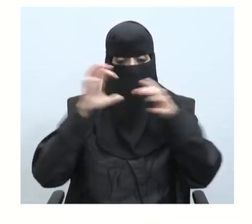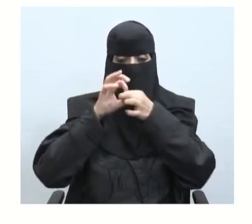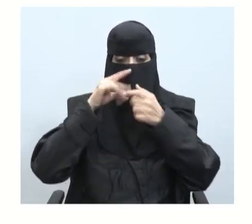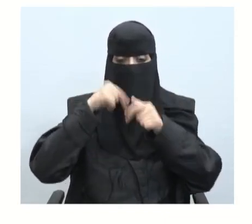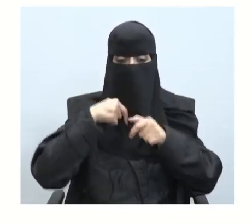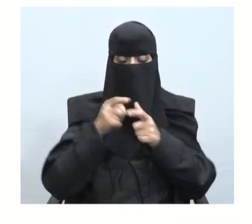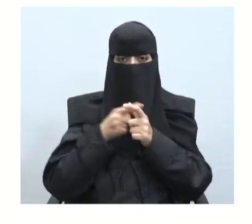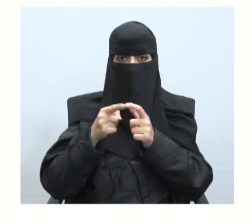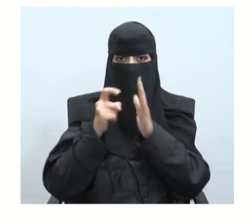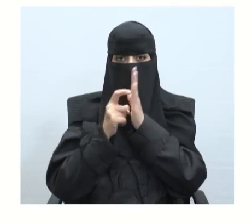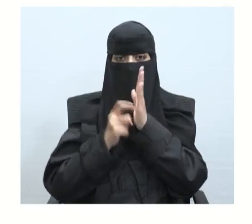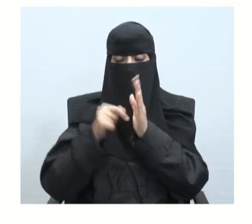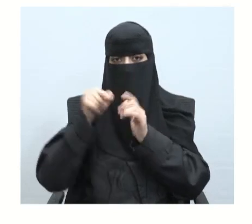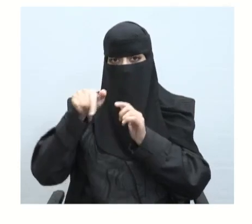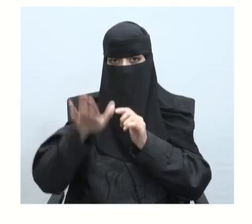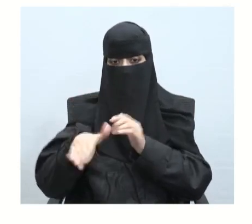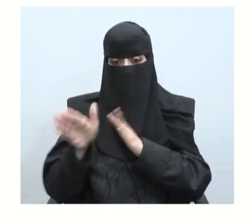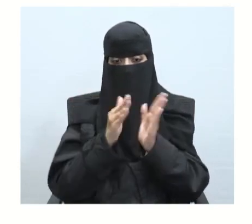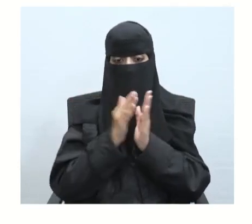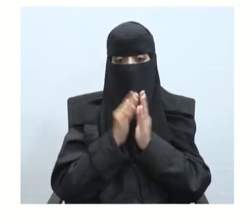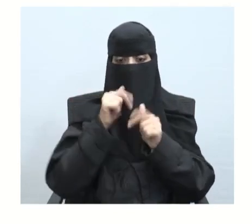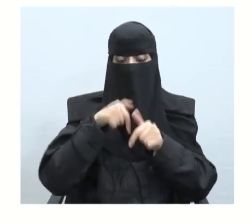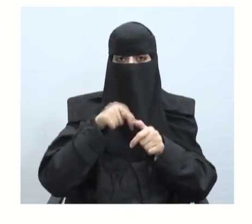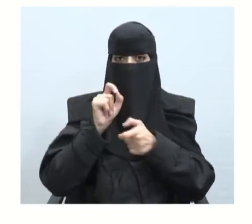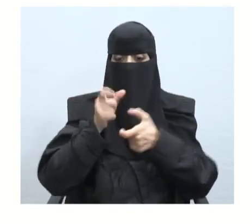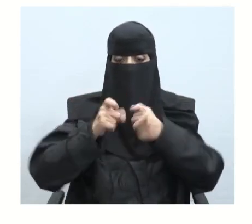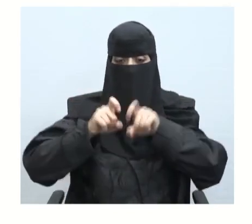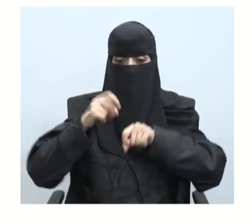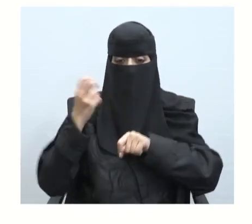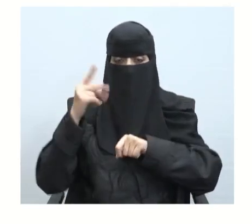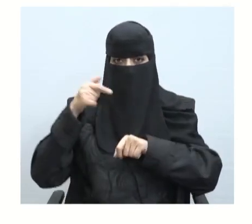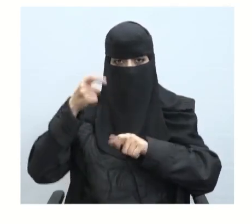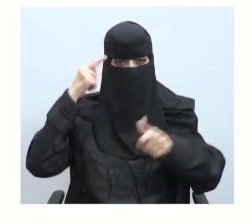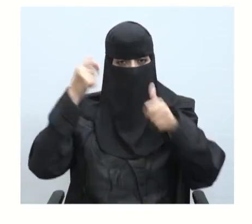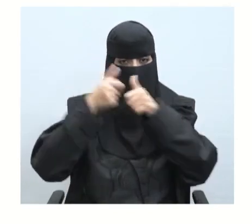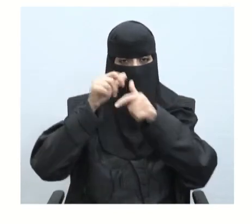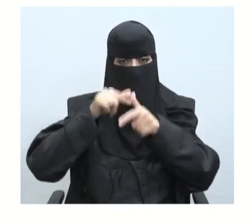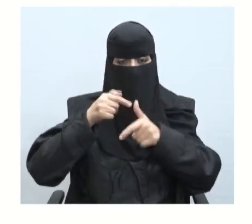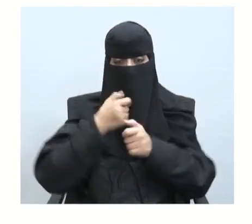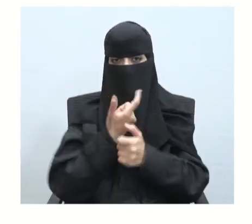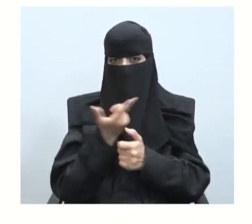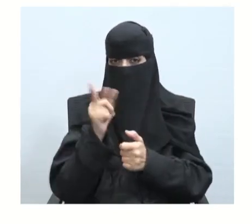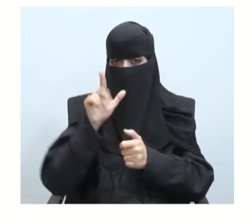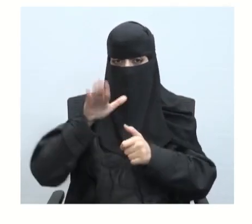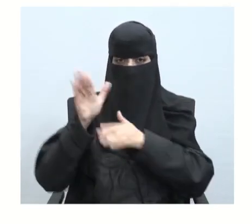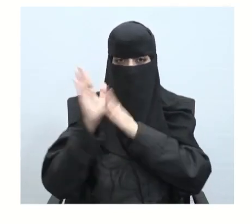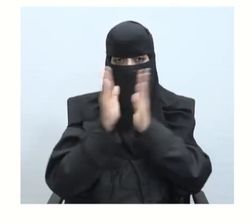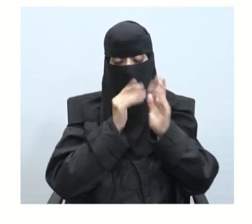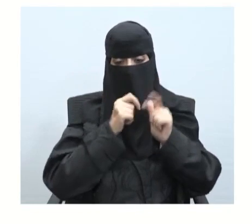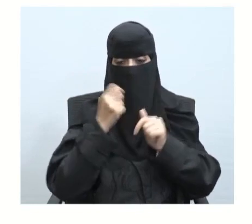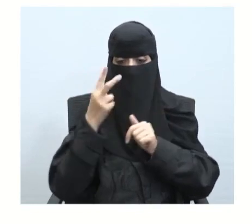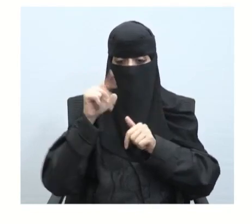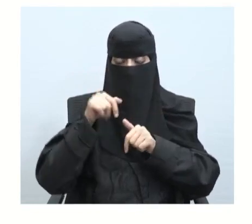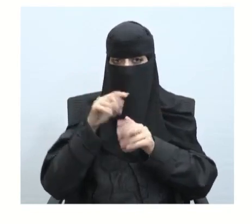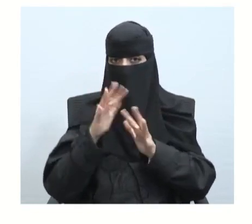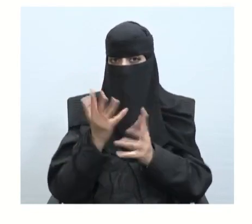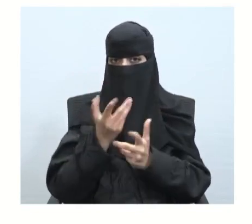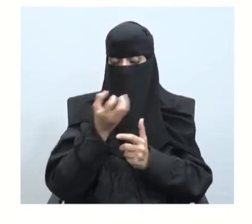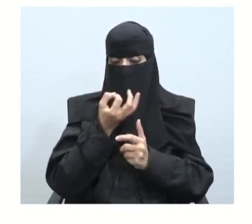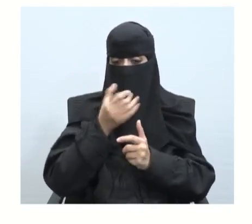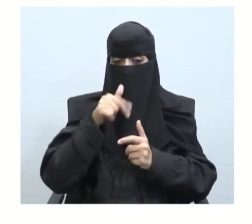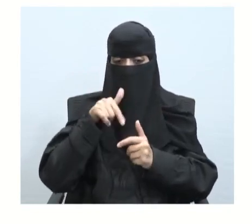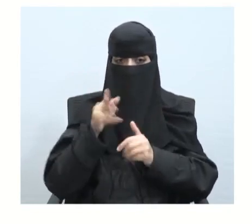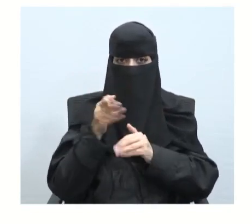فيما بين القوانين في هذا الباب دعنا نتذكر اجمالا ابواب فيزياء اثنين عن ماذا تتحدث